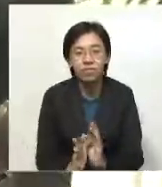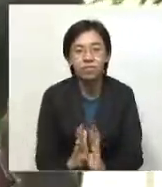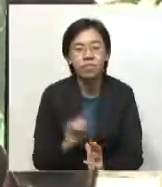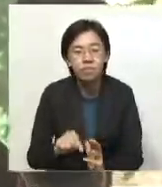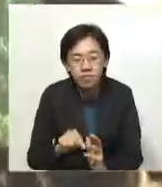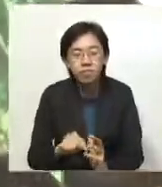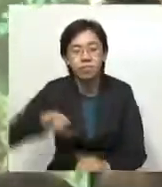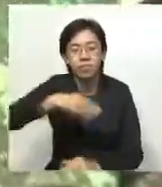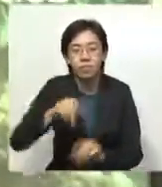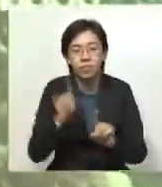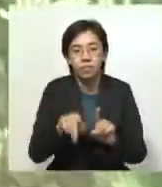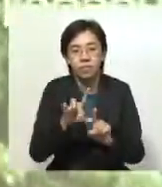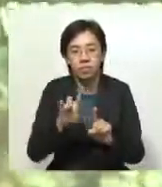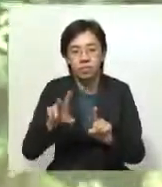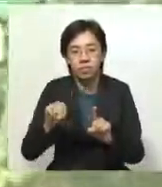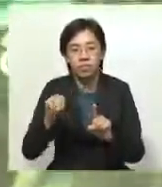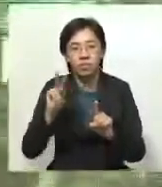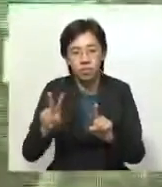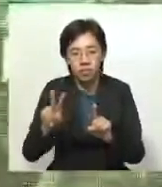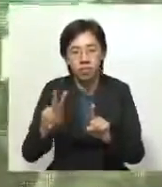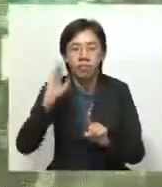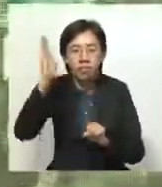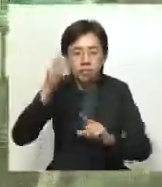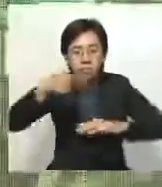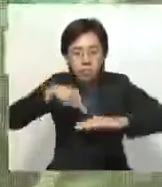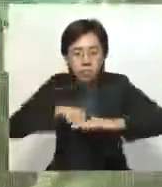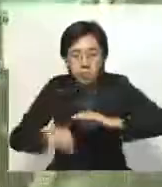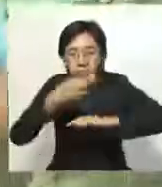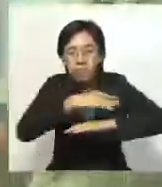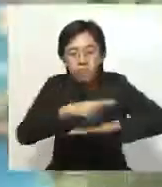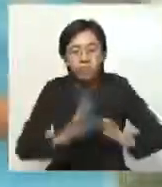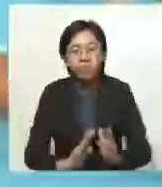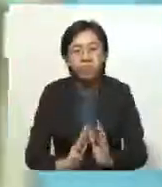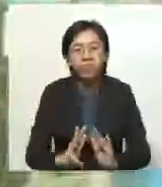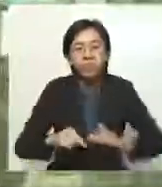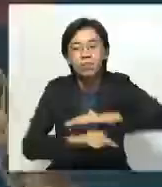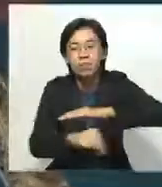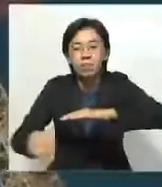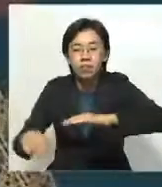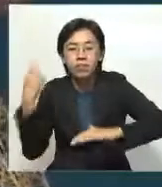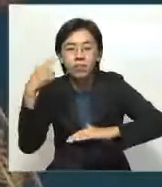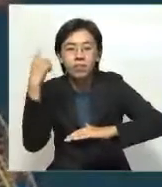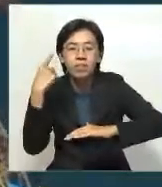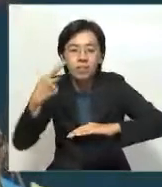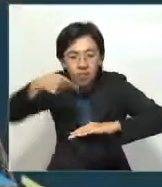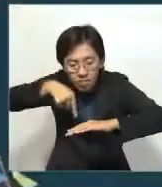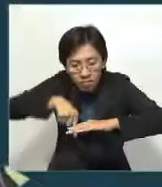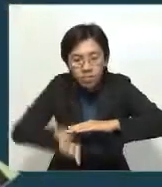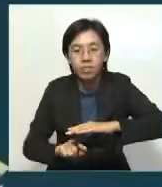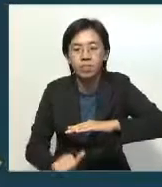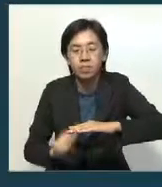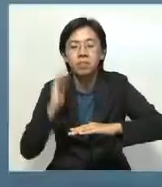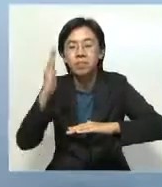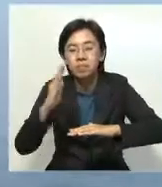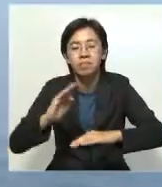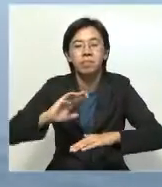ำนวน 1,832 แท่งเพื่อเป็นการฟื้นฟูแนวปะการังธรรมชาติเพิ่มแหล่งท่องเที่ยวดำน้ำลึกและการบุกรุกทำล